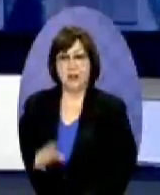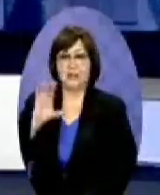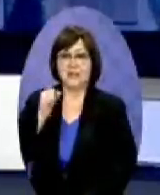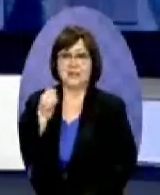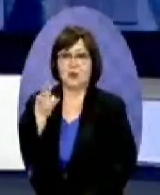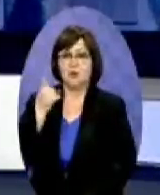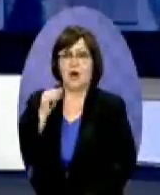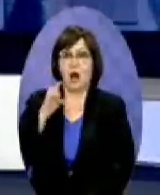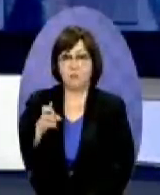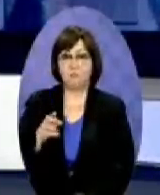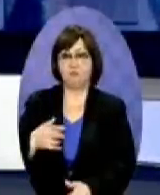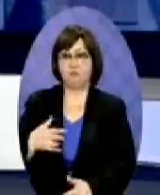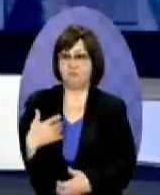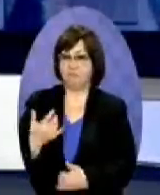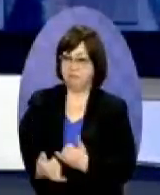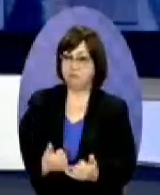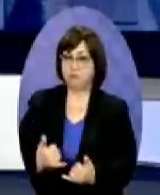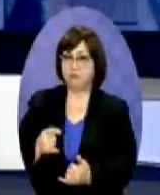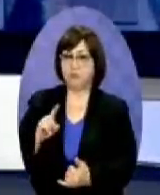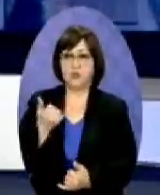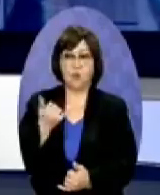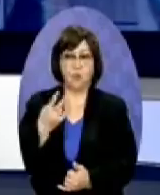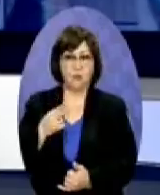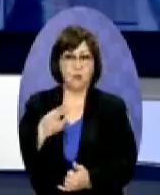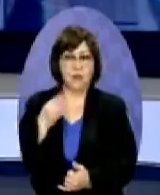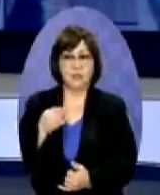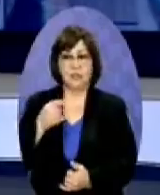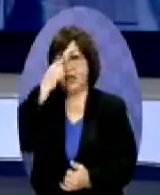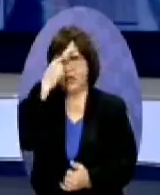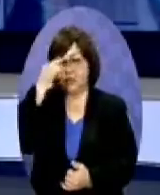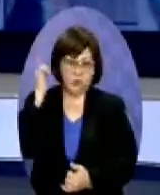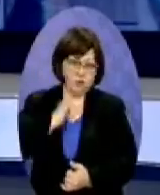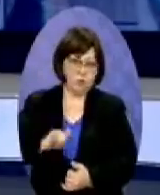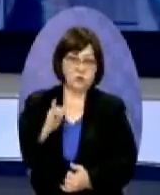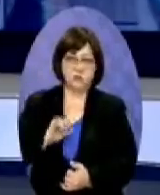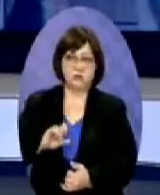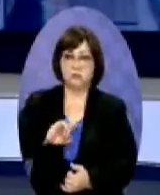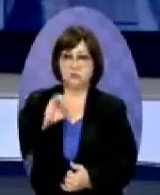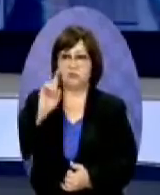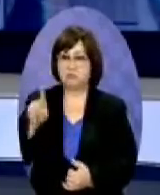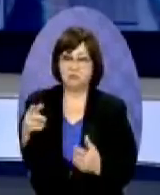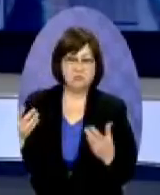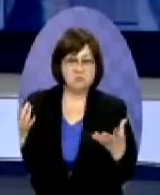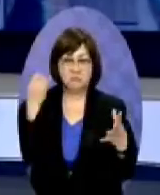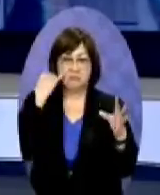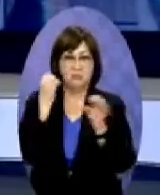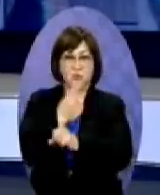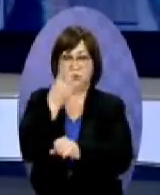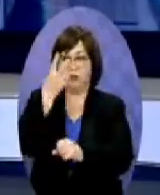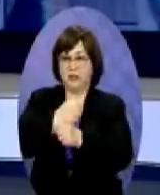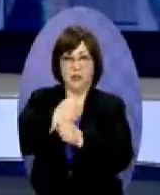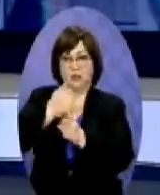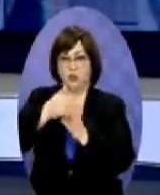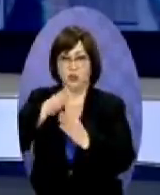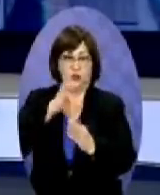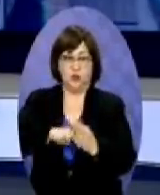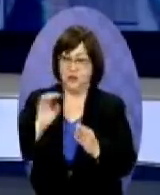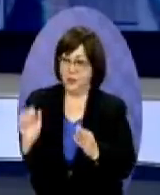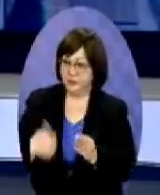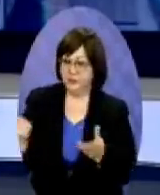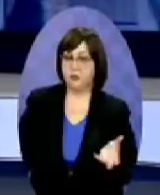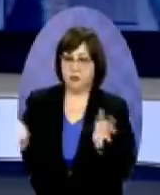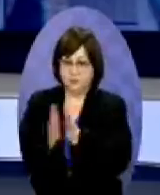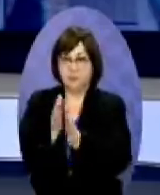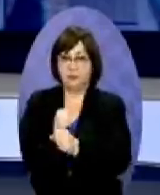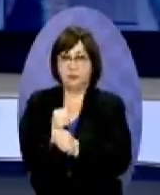Арабын угсаа залгамжлах хунтай Жинэтгэг улсад хийж байгаа альчлалынхаа хүрээнд терроризмын эсрэг тэмцлийг аль аль талдаа нэмэгдүүлэхээр шин дэлхийтэй тохиролцоонд